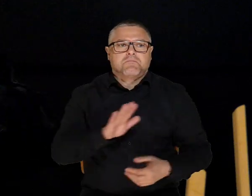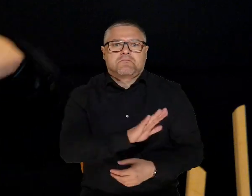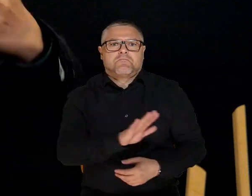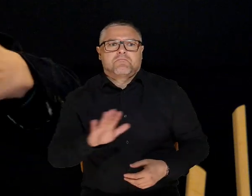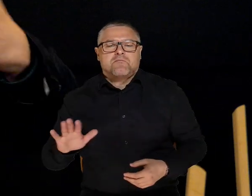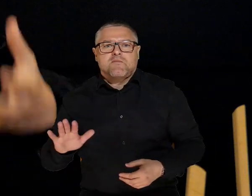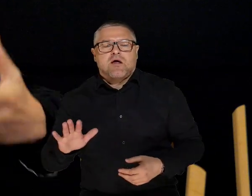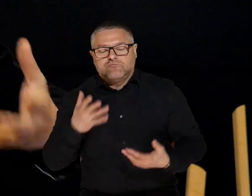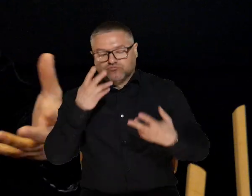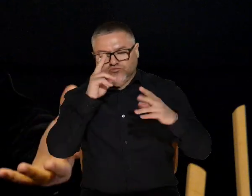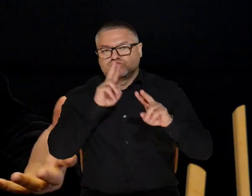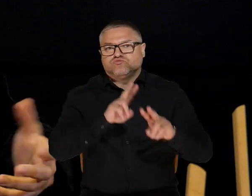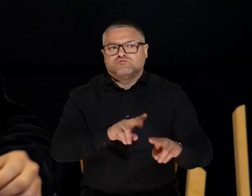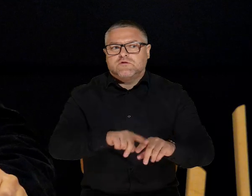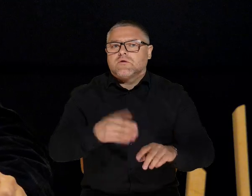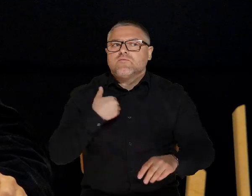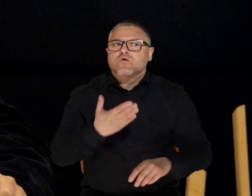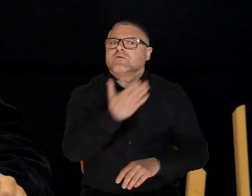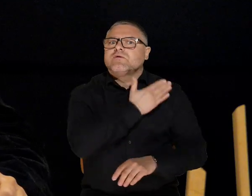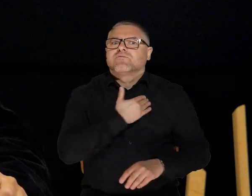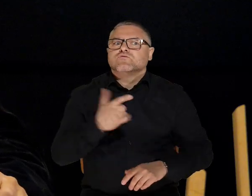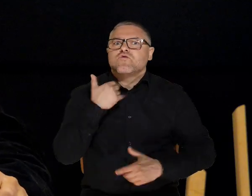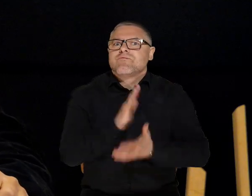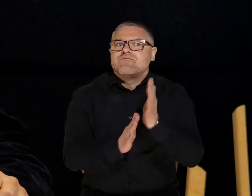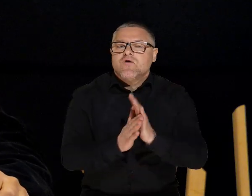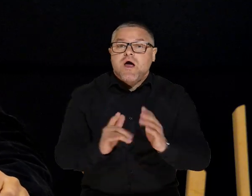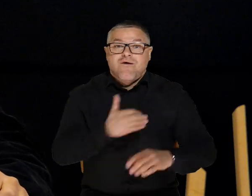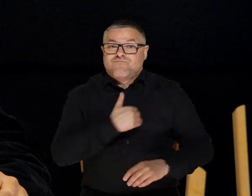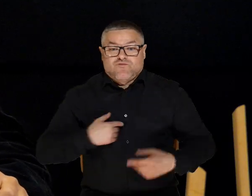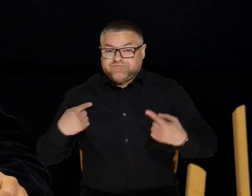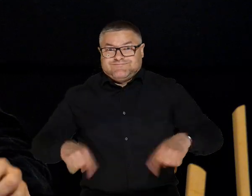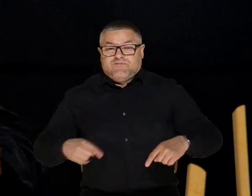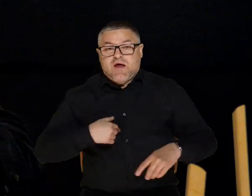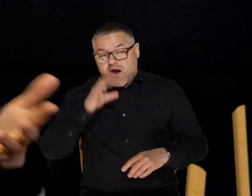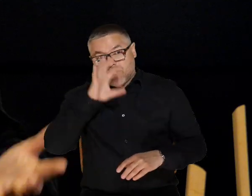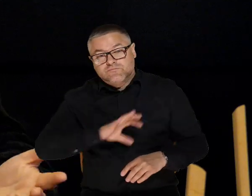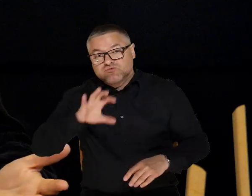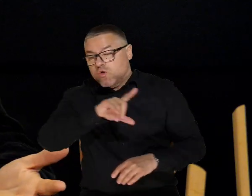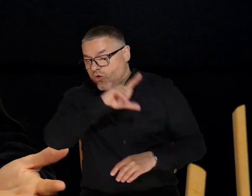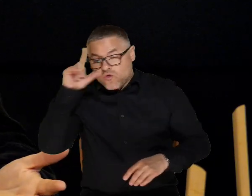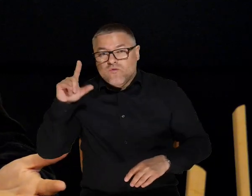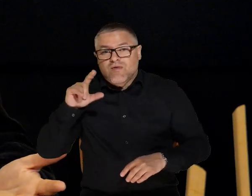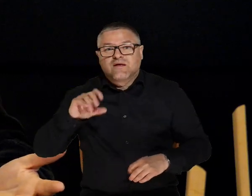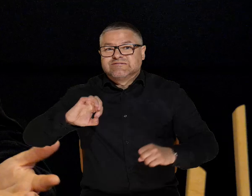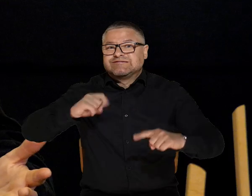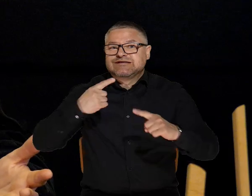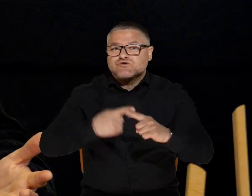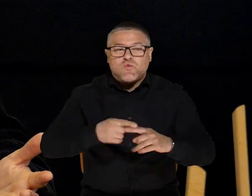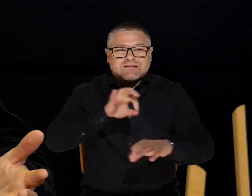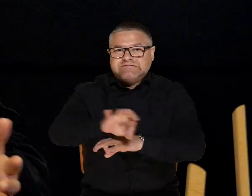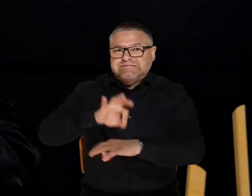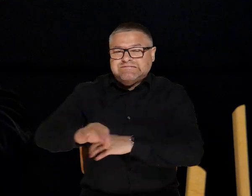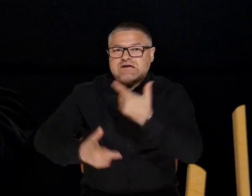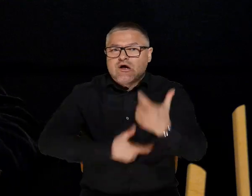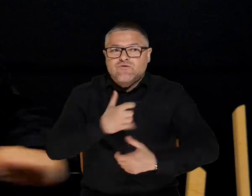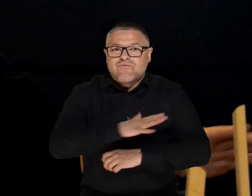są pełni uznania dla tych losów i tego w Polsce nie było. No jak sobie popatrzymy na przykład na ofiary przemocy seksualnej w Polsce, no to w ogóle